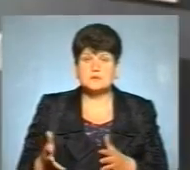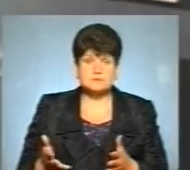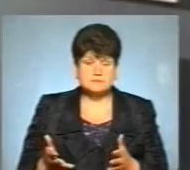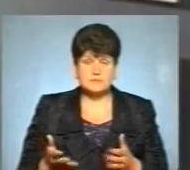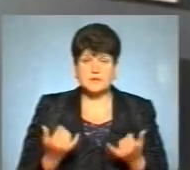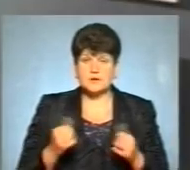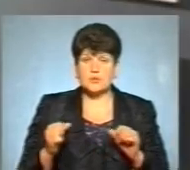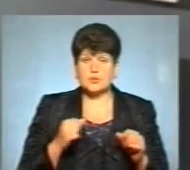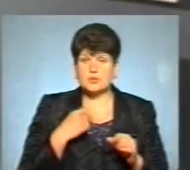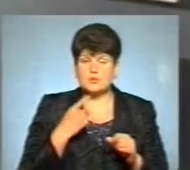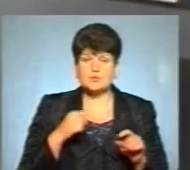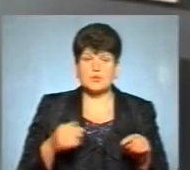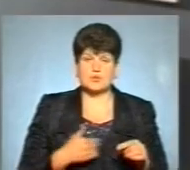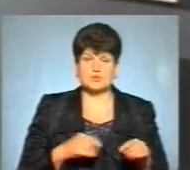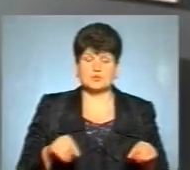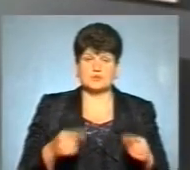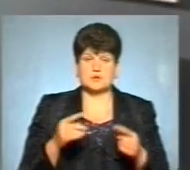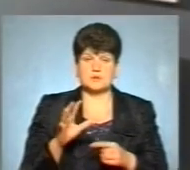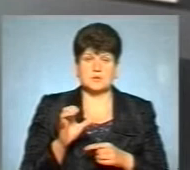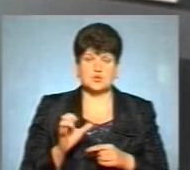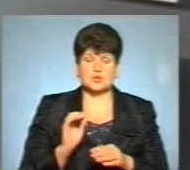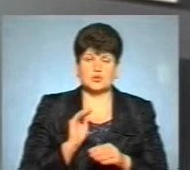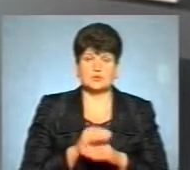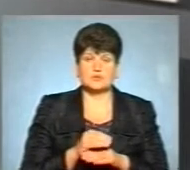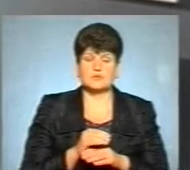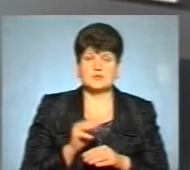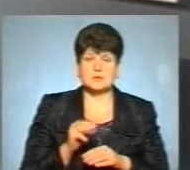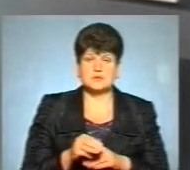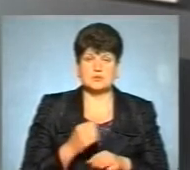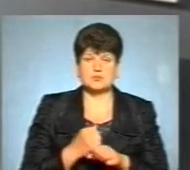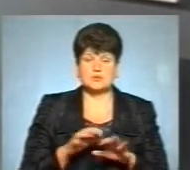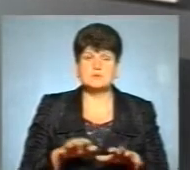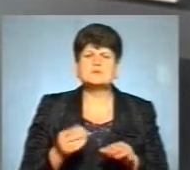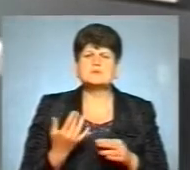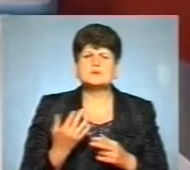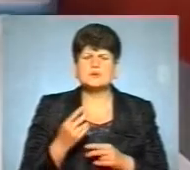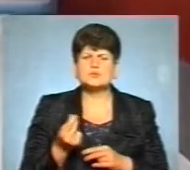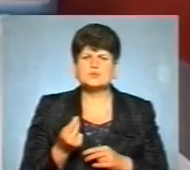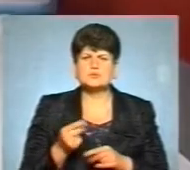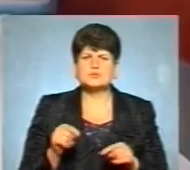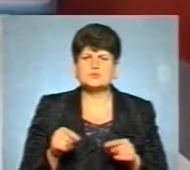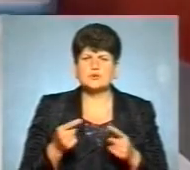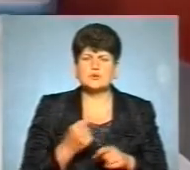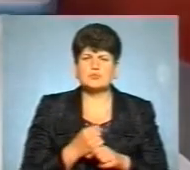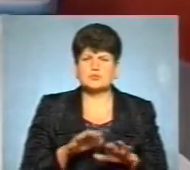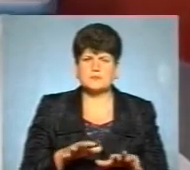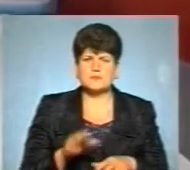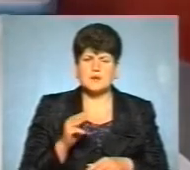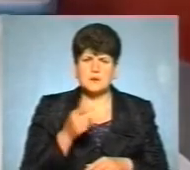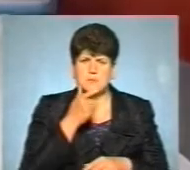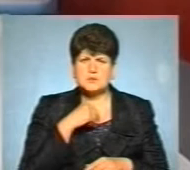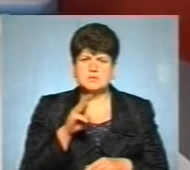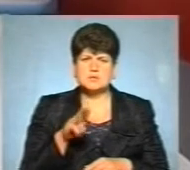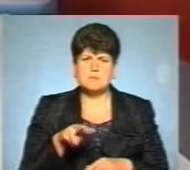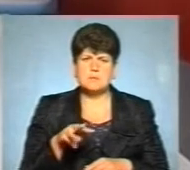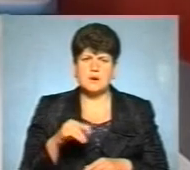зараз уряд говорить, що він хоче створити додаткових 500 тисяч місць робочих. Скільки коштує створення робочого місця? Пан Шмигаль заявив, що нове робоче місце в